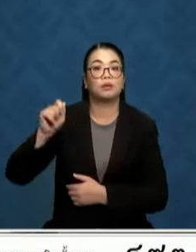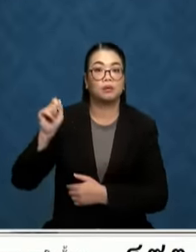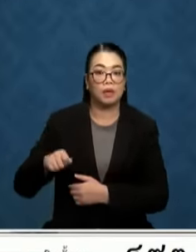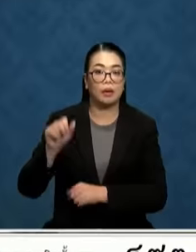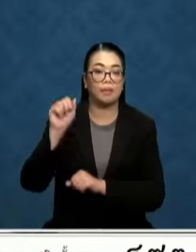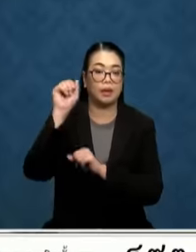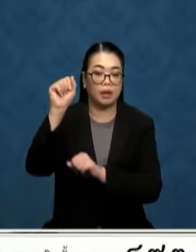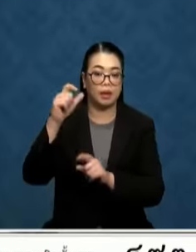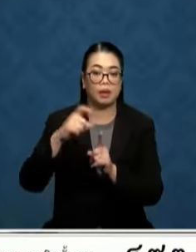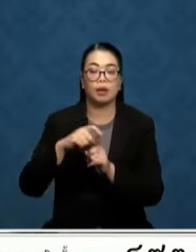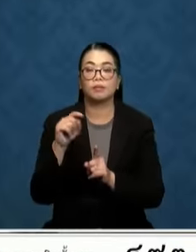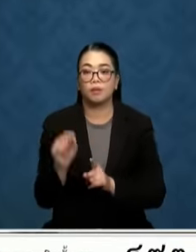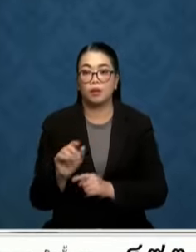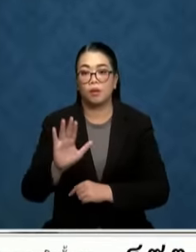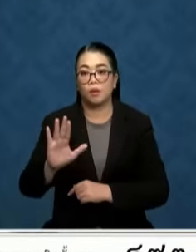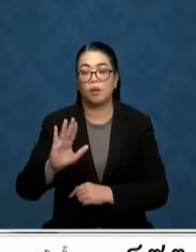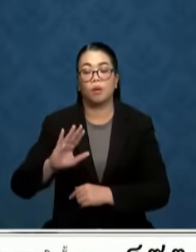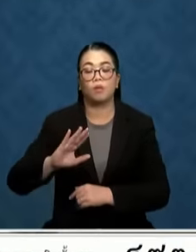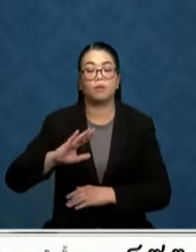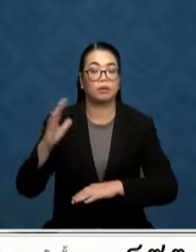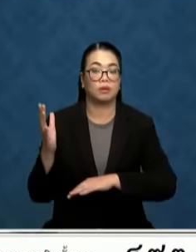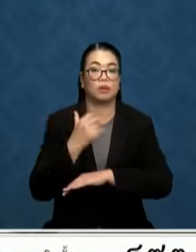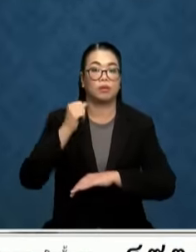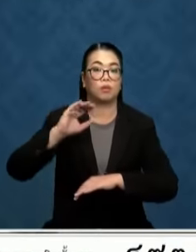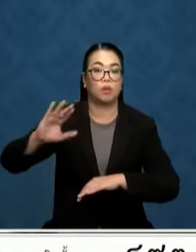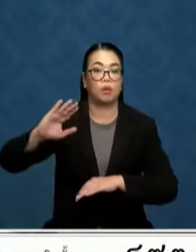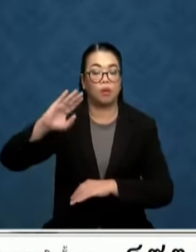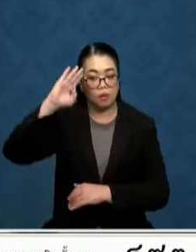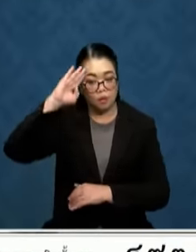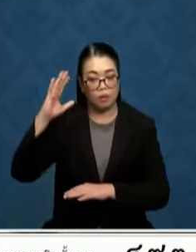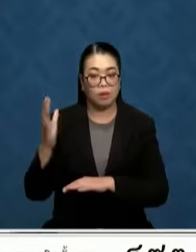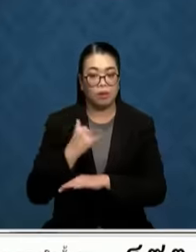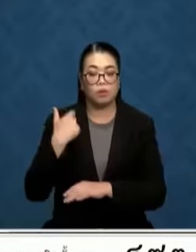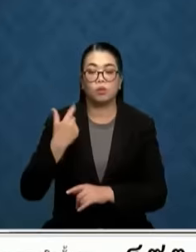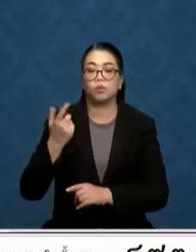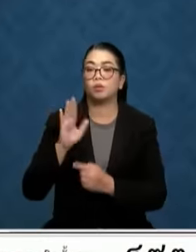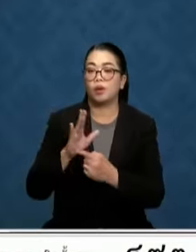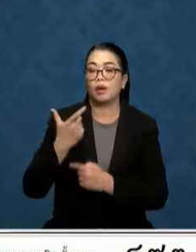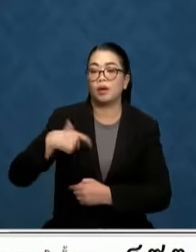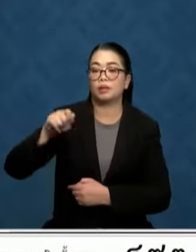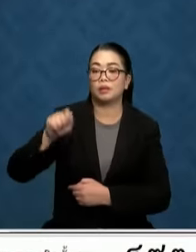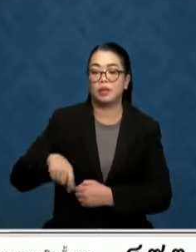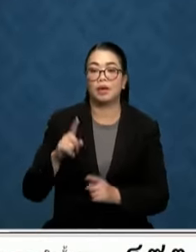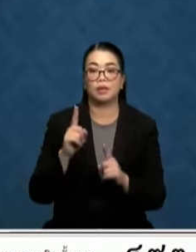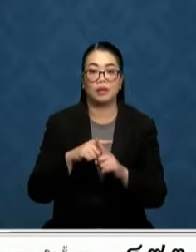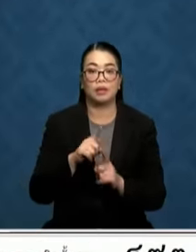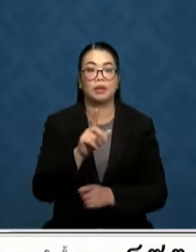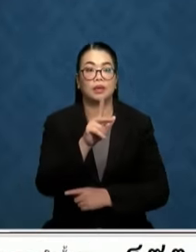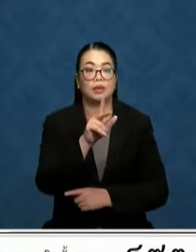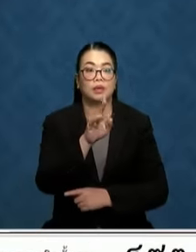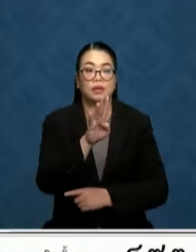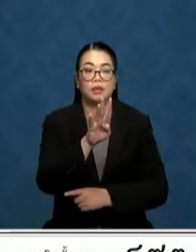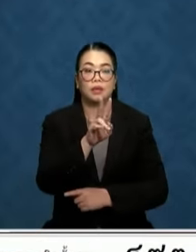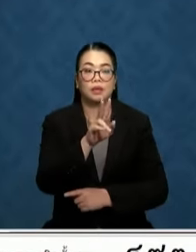กาศหอคำสั่งของคณะรัปหารเสมอมาตัวอย่างเช่นคำพิภาคศาสารดีกาที่ 45 ทับ